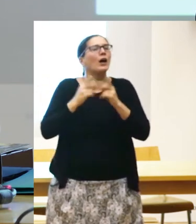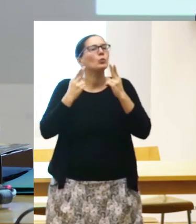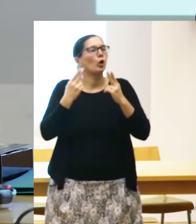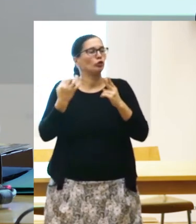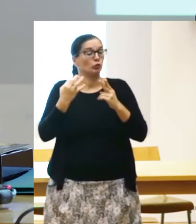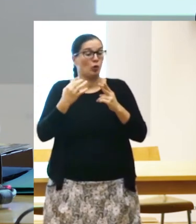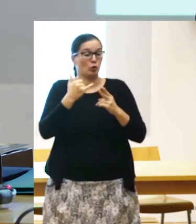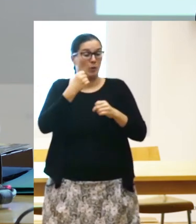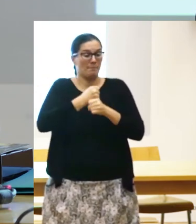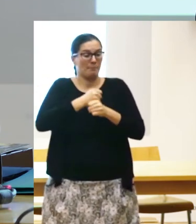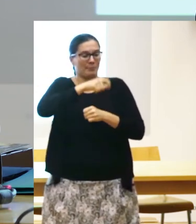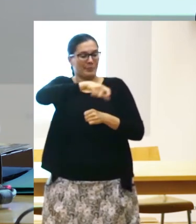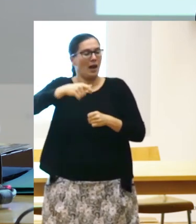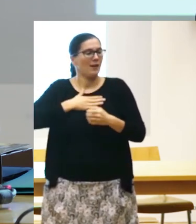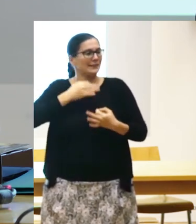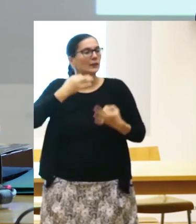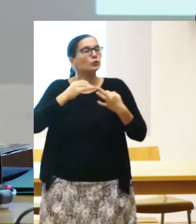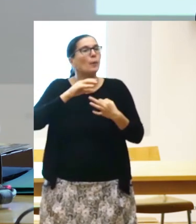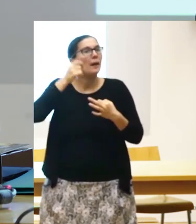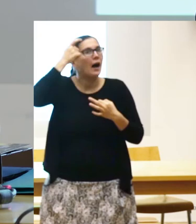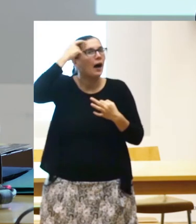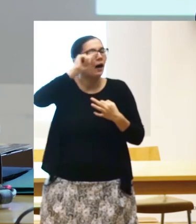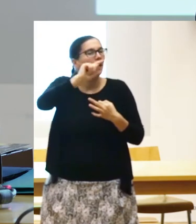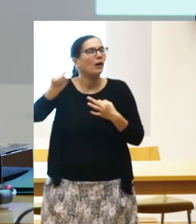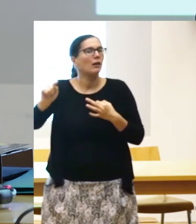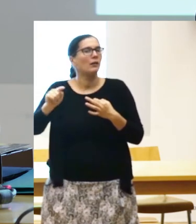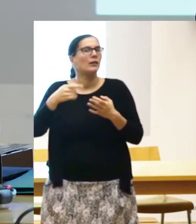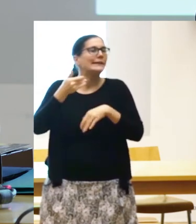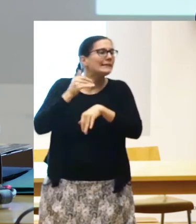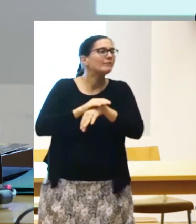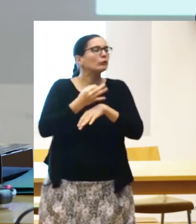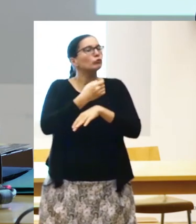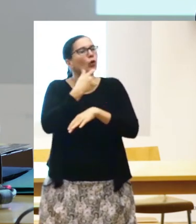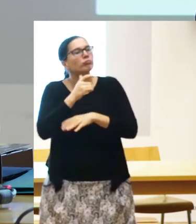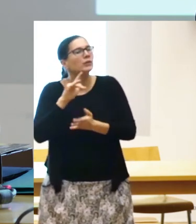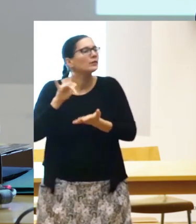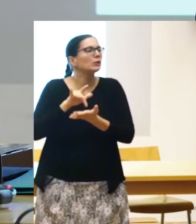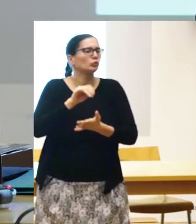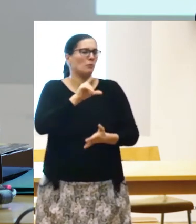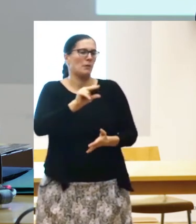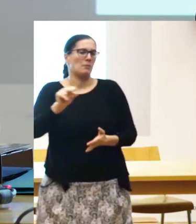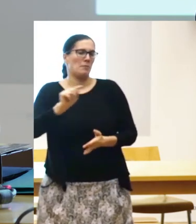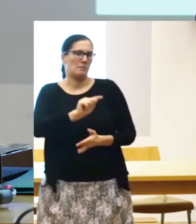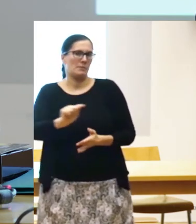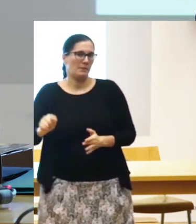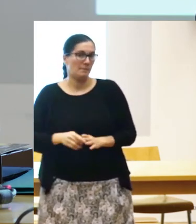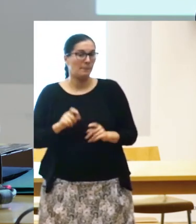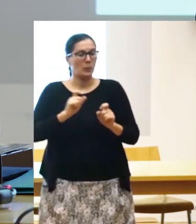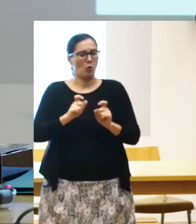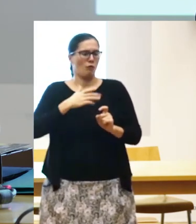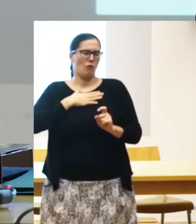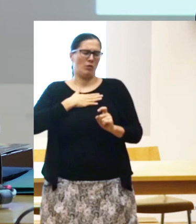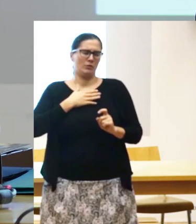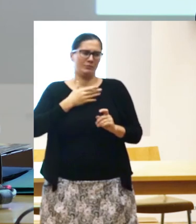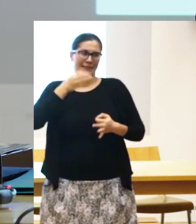instituci vytvářejí, protože prostě zvykově je většina lidí a prostředí, ve kterém se pohybujeme my jako Plato v tuhle